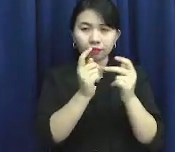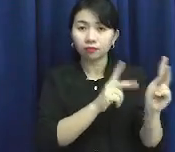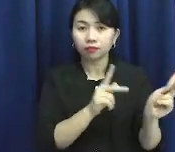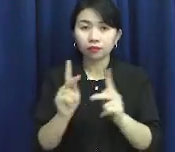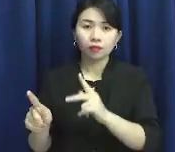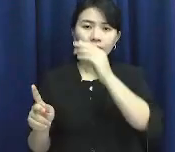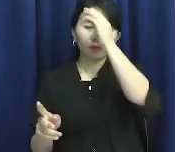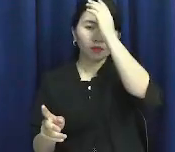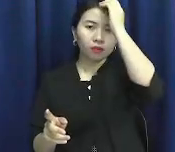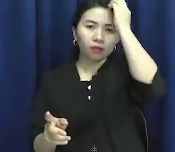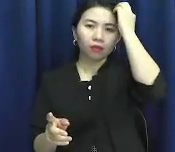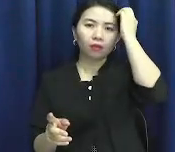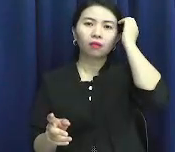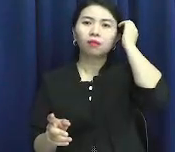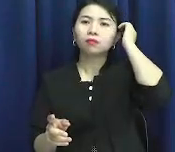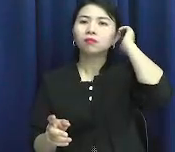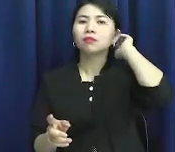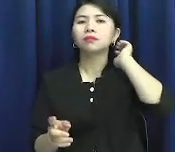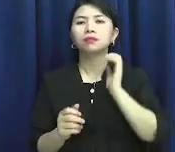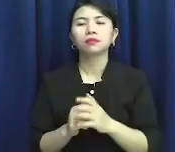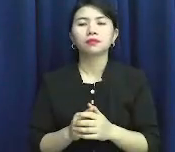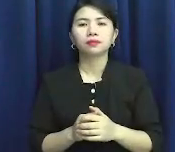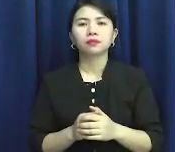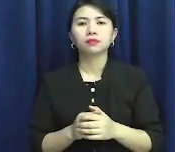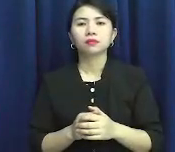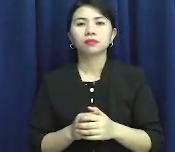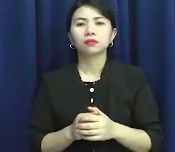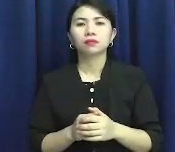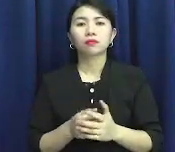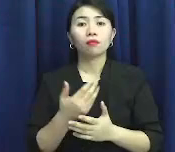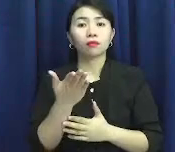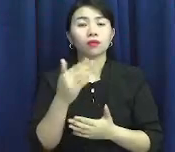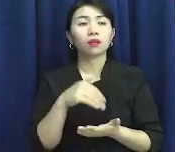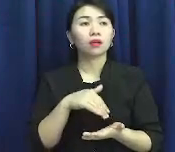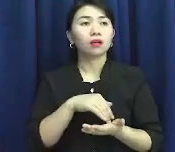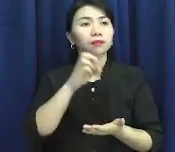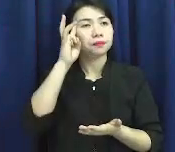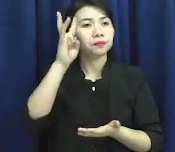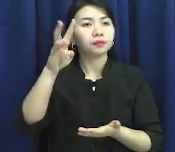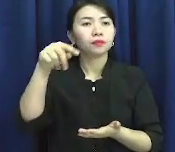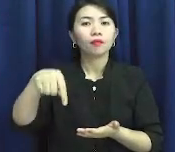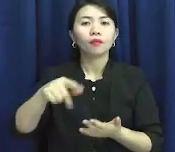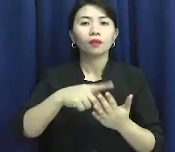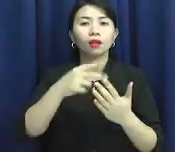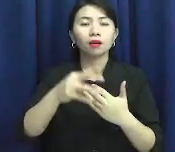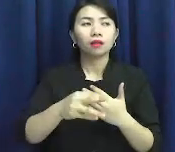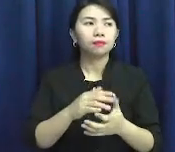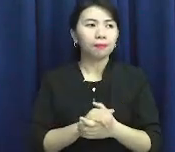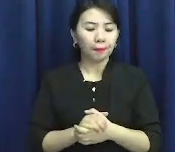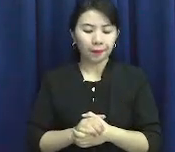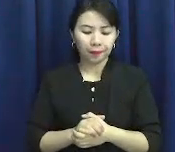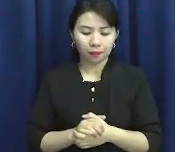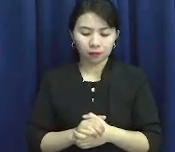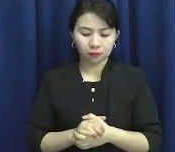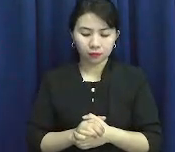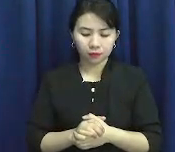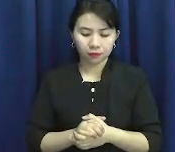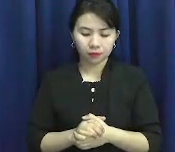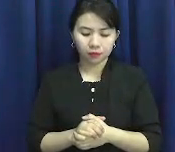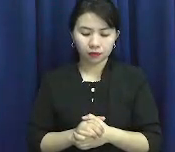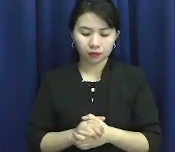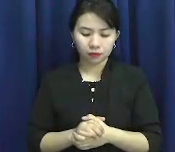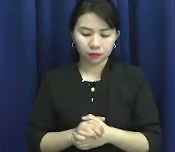Hindi yata kayo nag-iingay sa ating Wednesday episode. Dapat pumalo na ng 100 to, eh. You